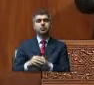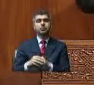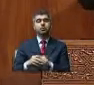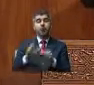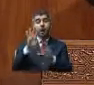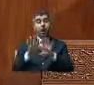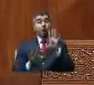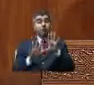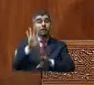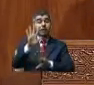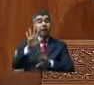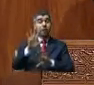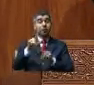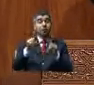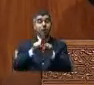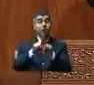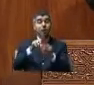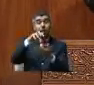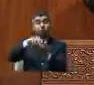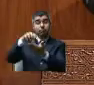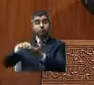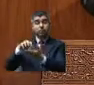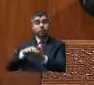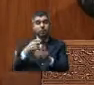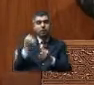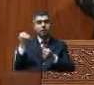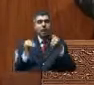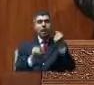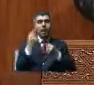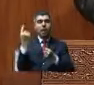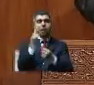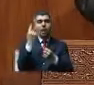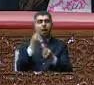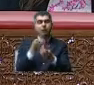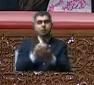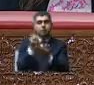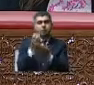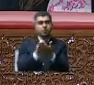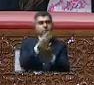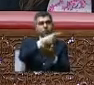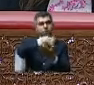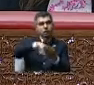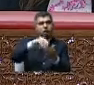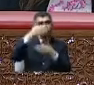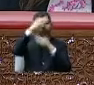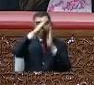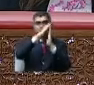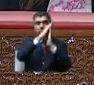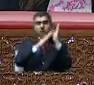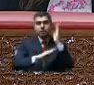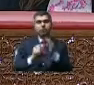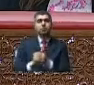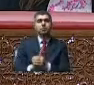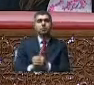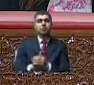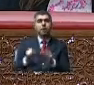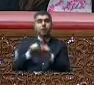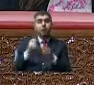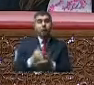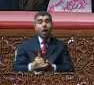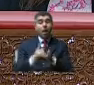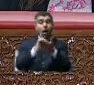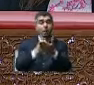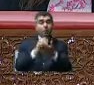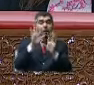إحداث 15 مصلحة متنقلة للمستعجلات الطبية الاستشفائية، 7 منها مشغلة حاليا، تأهيل ودعم 12